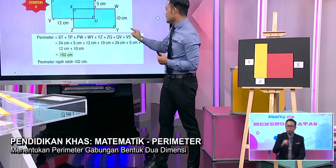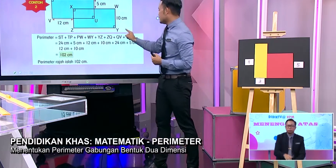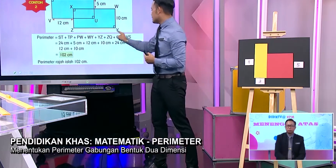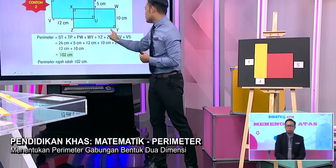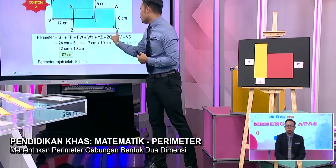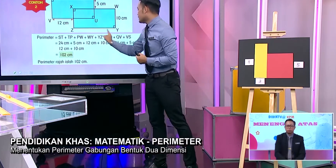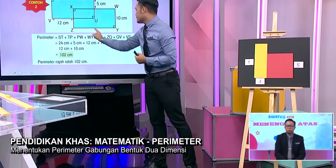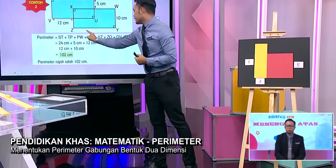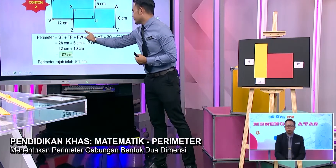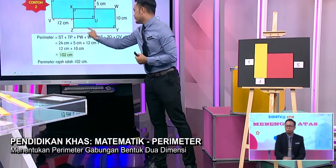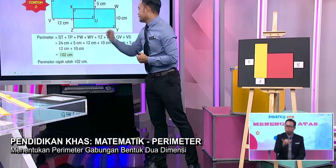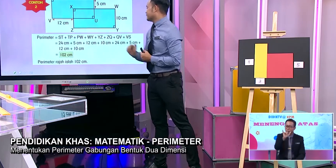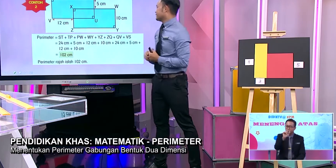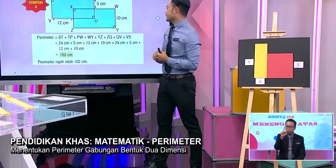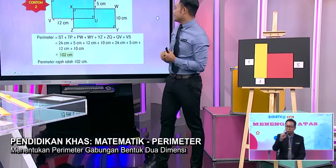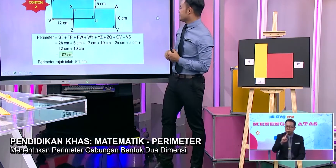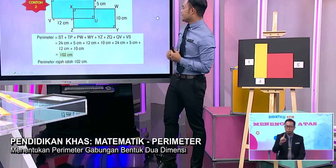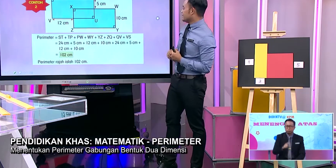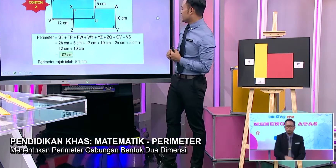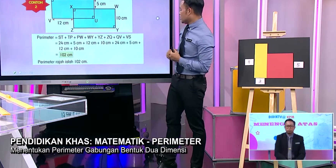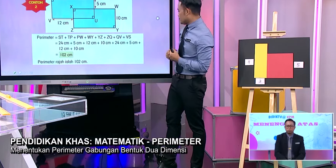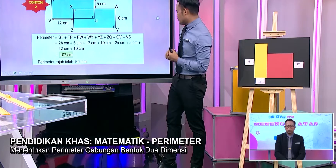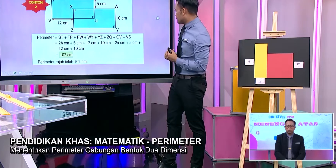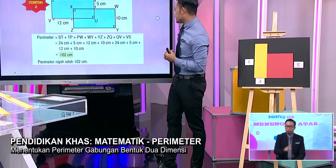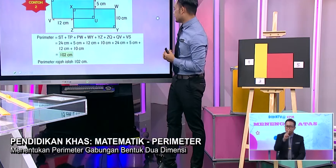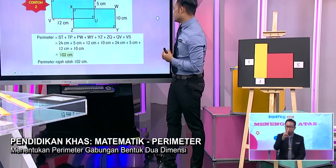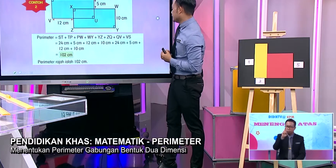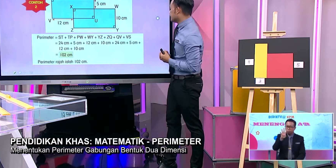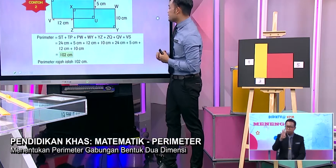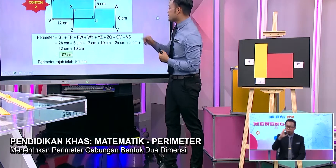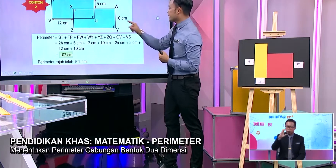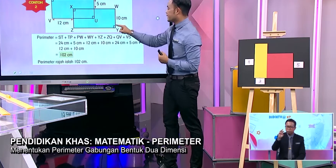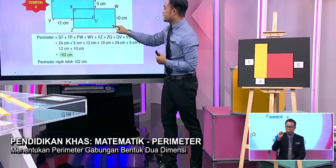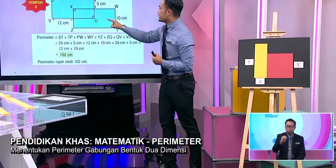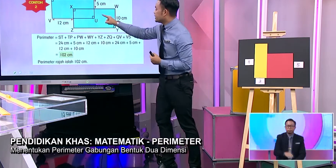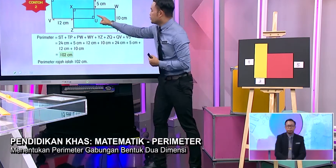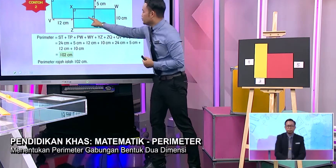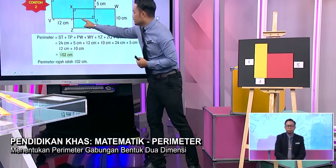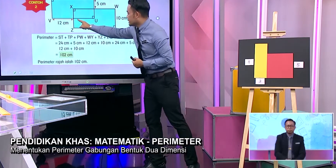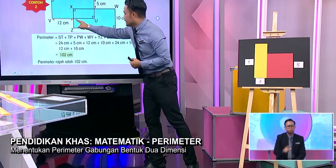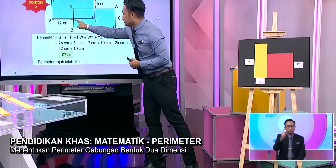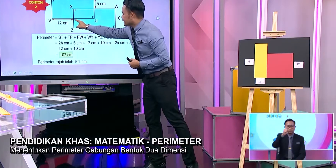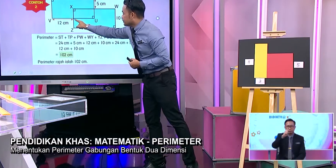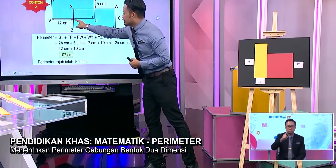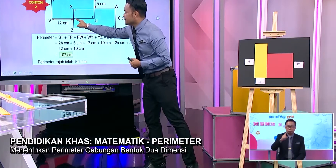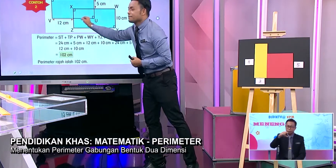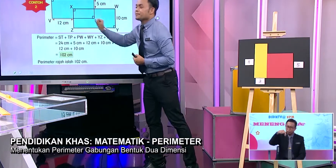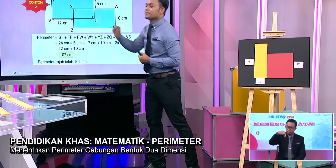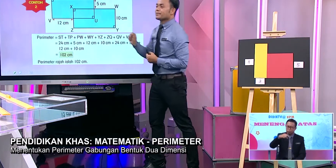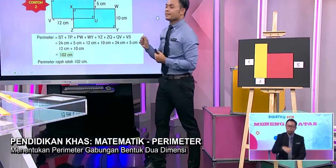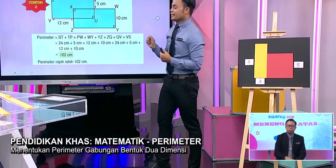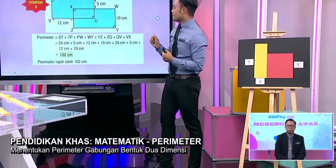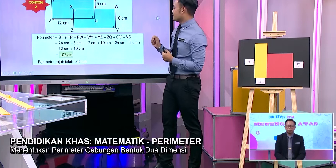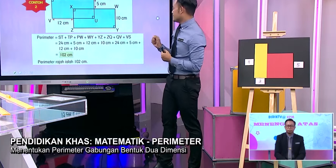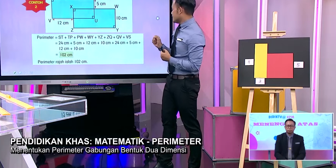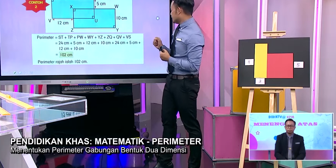tembok Woi 24 cm 4 cm sejak Q disini titik Q sini